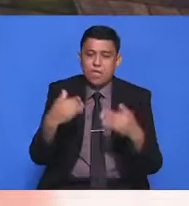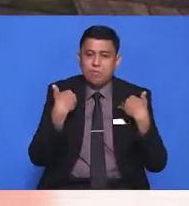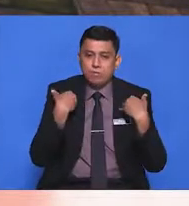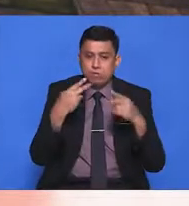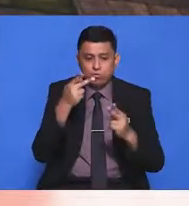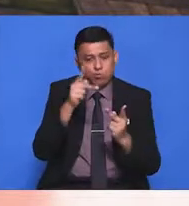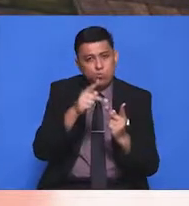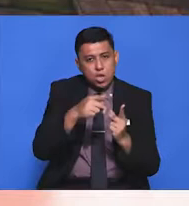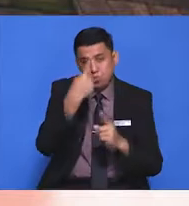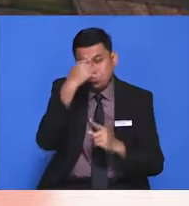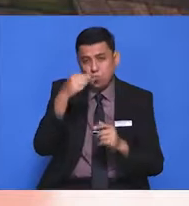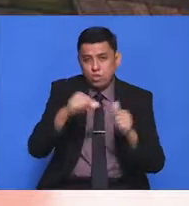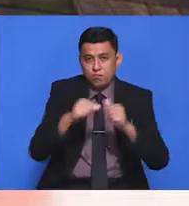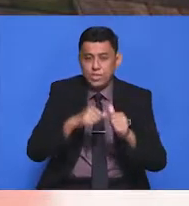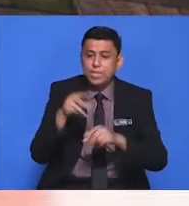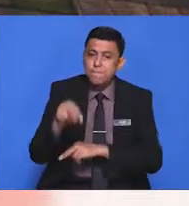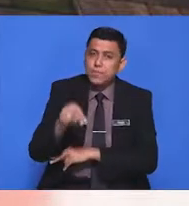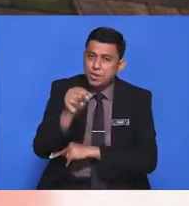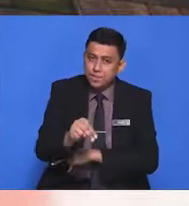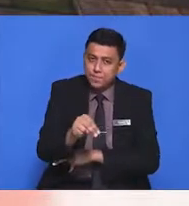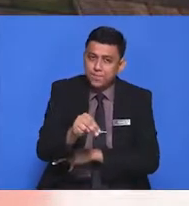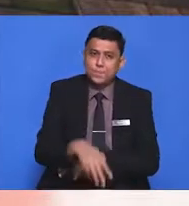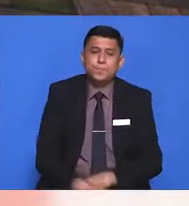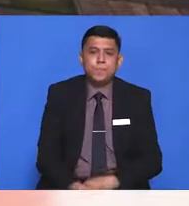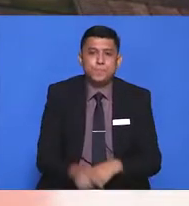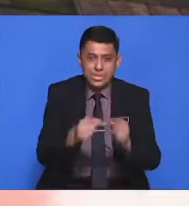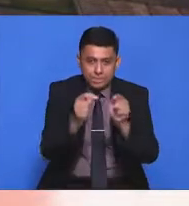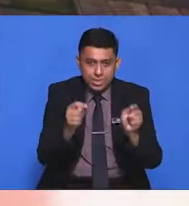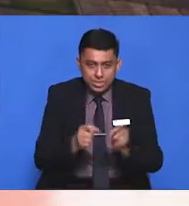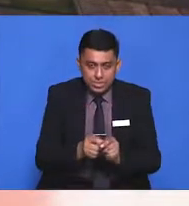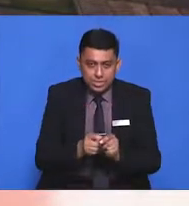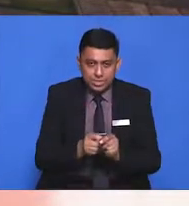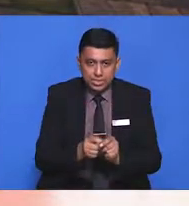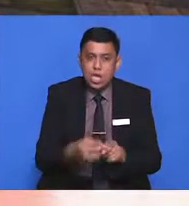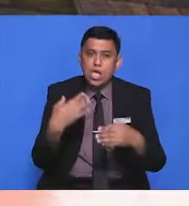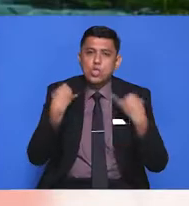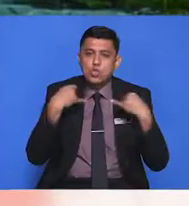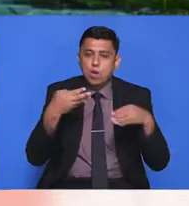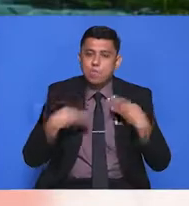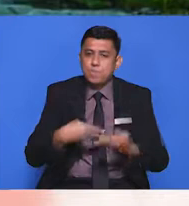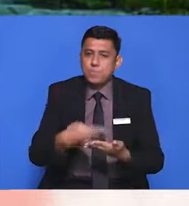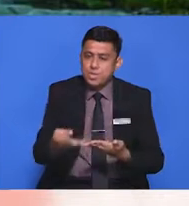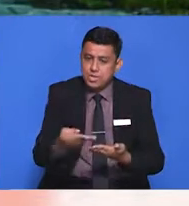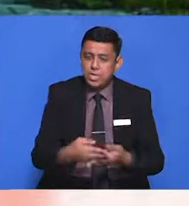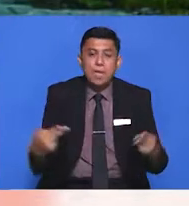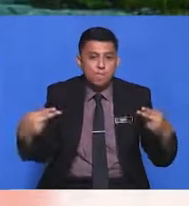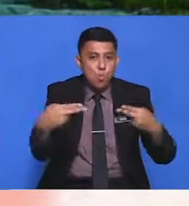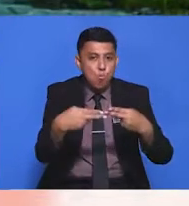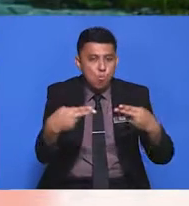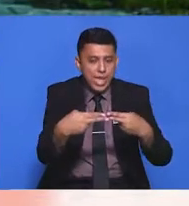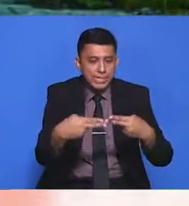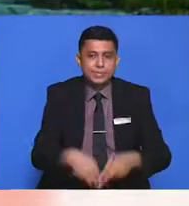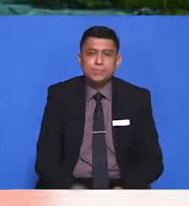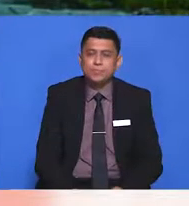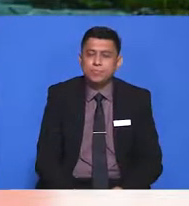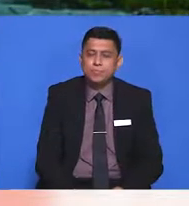pertanian, pertempatan, perdagangan, jaringan perhubungan dan pengangkutan. Melalui gambar tersebut, murid-murid